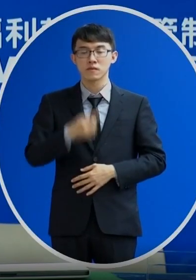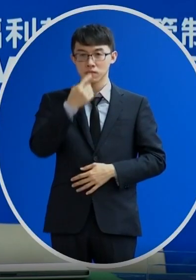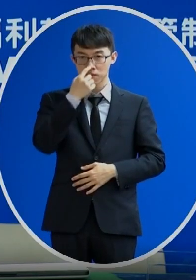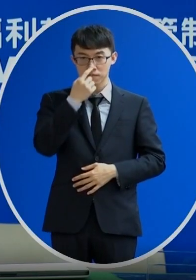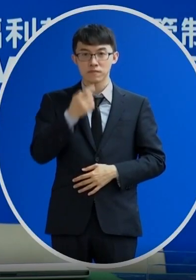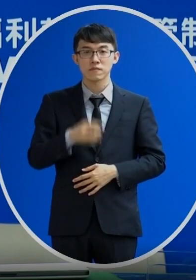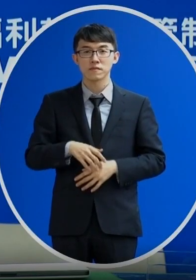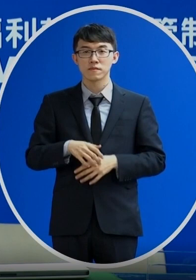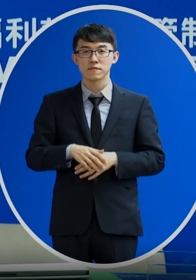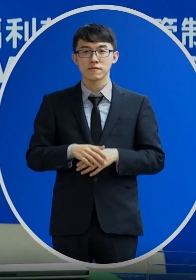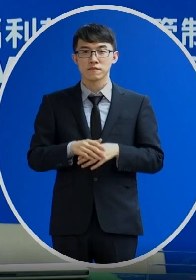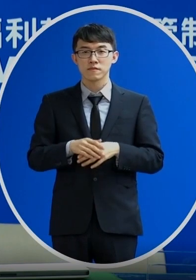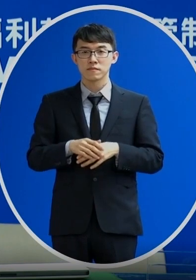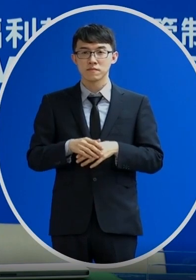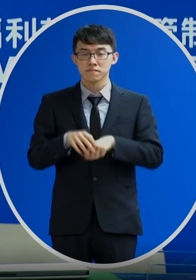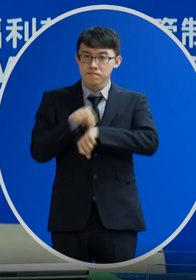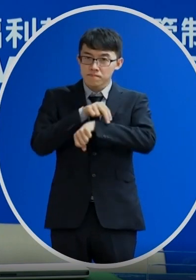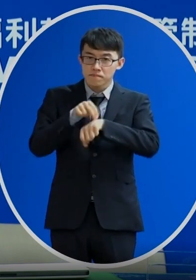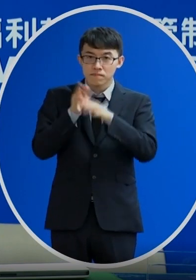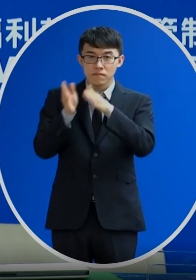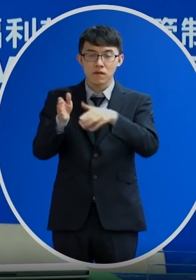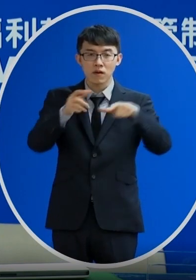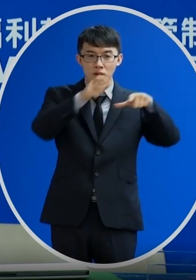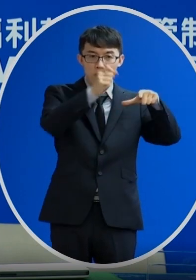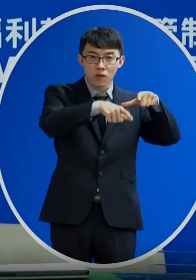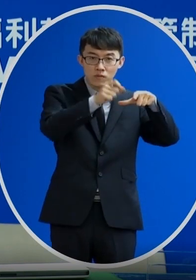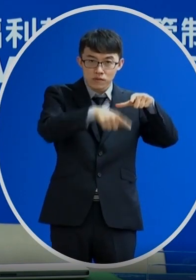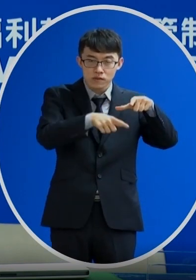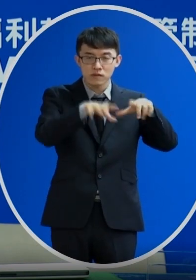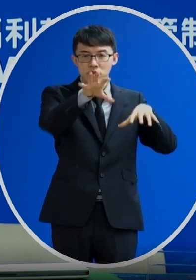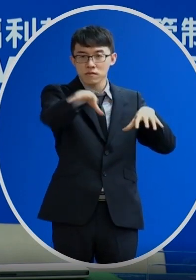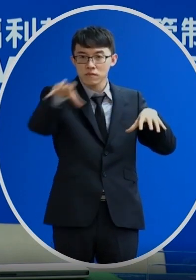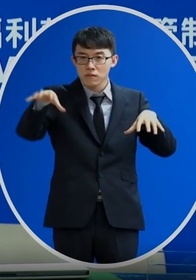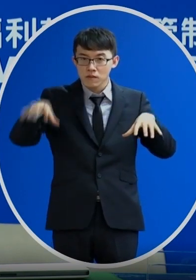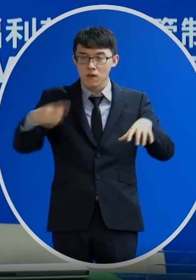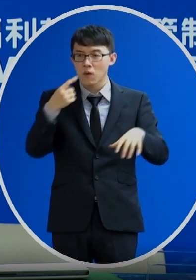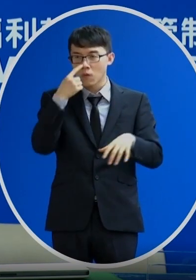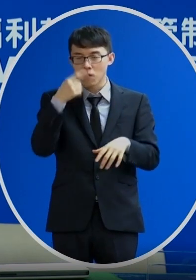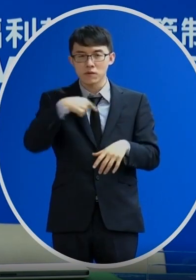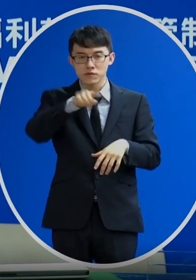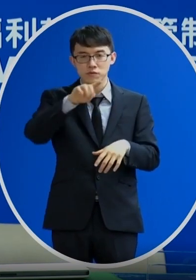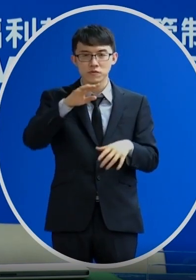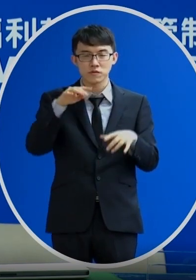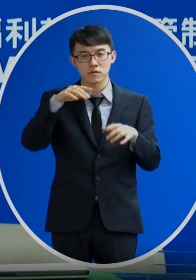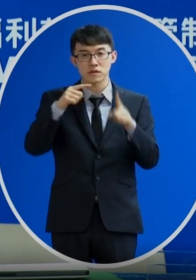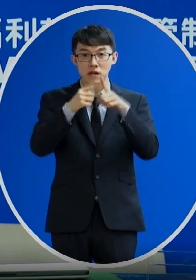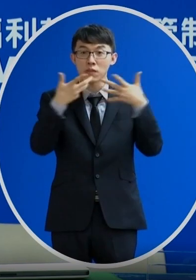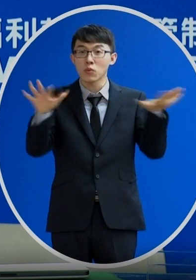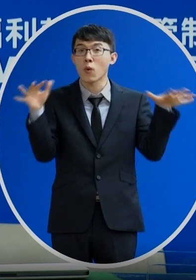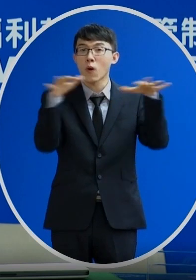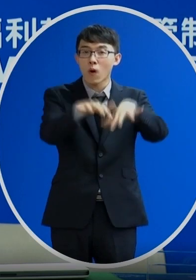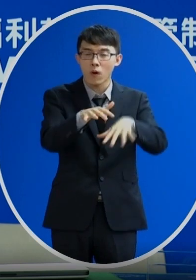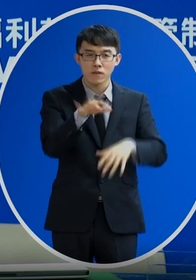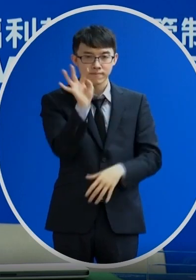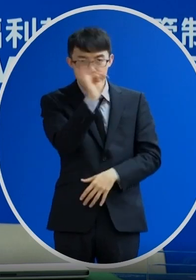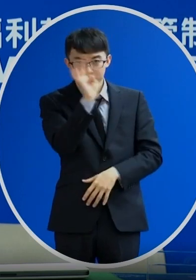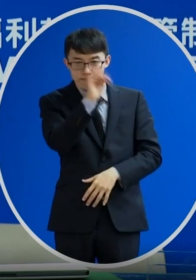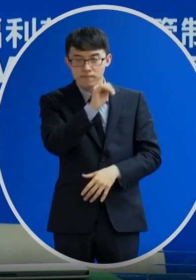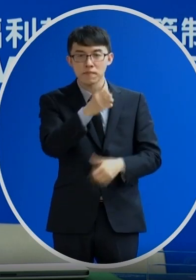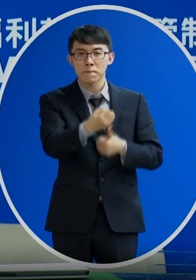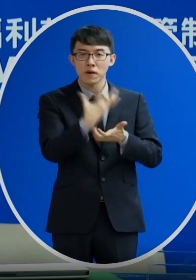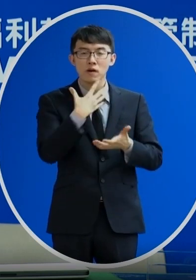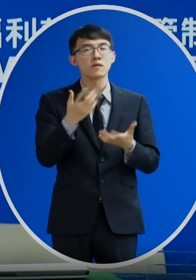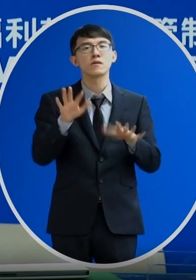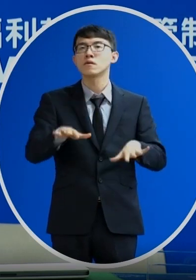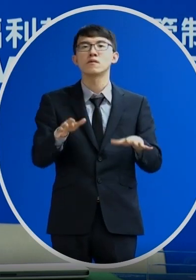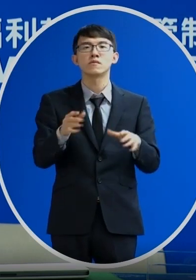对公司或是场所来做疫调，全聚的疫调。那如果目前只要有